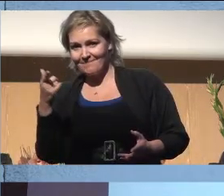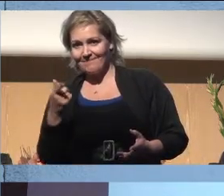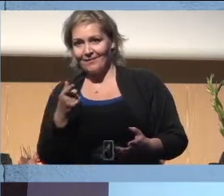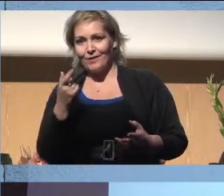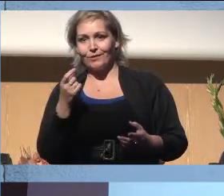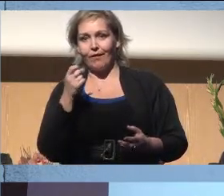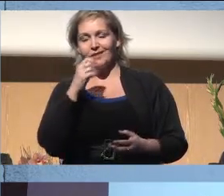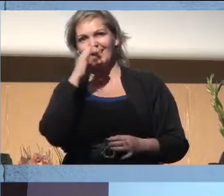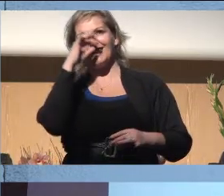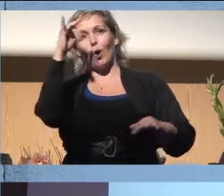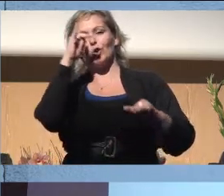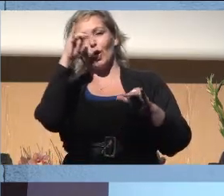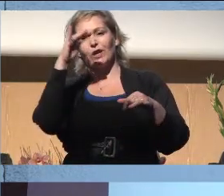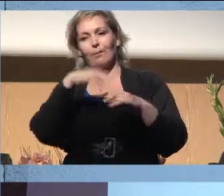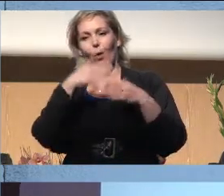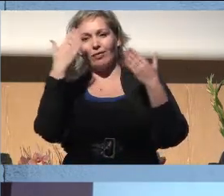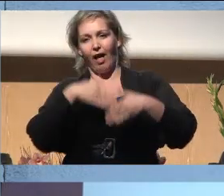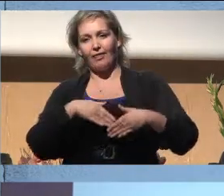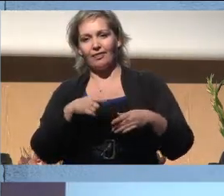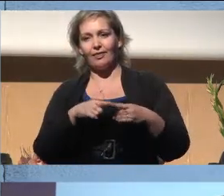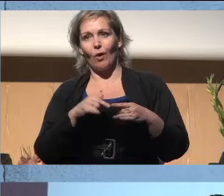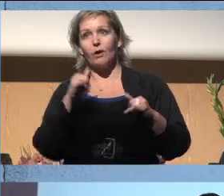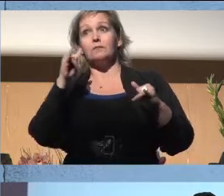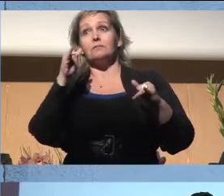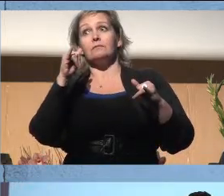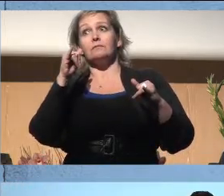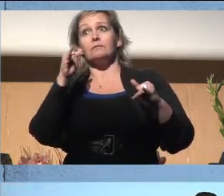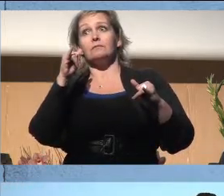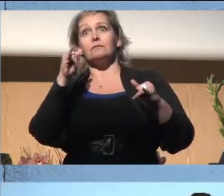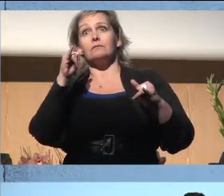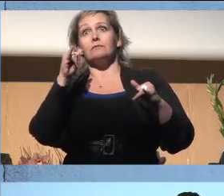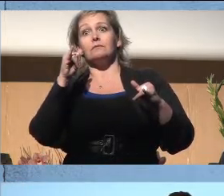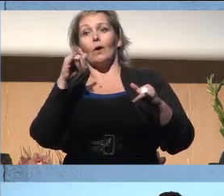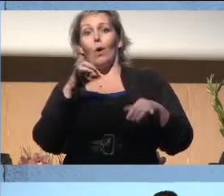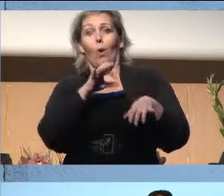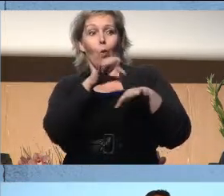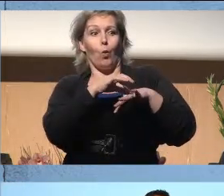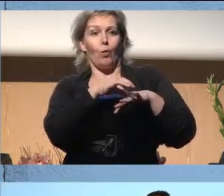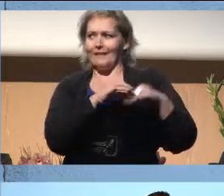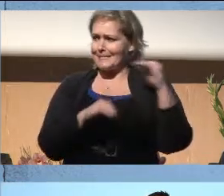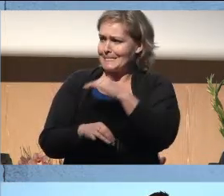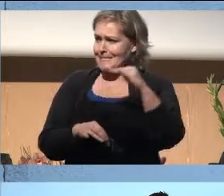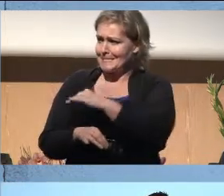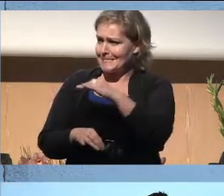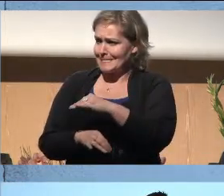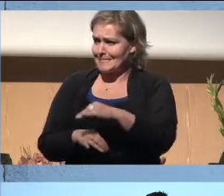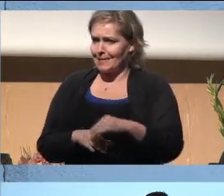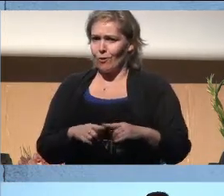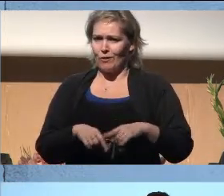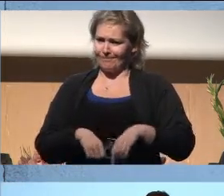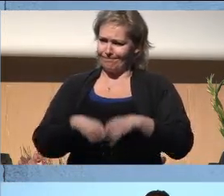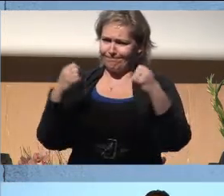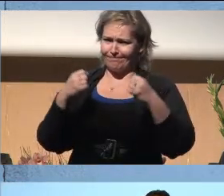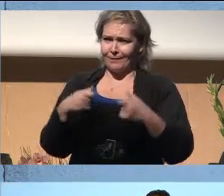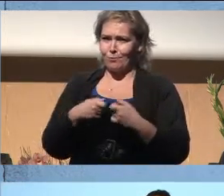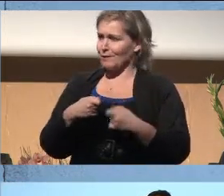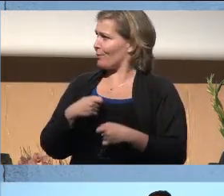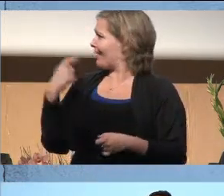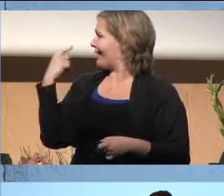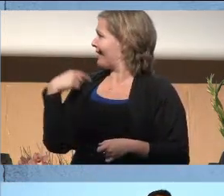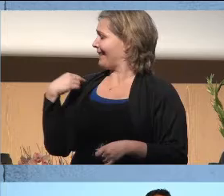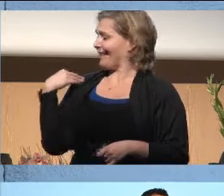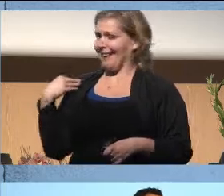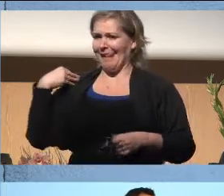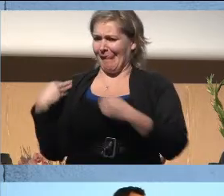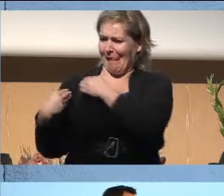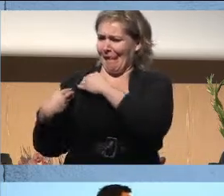på natten och sen så upphör man att snarka, och då får ju hustrun väcka en, och så får hustrun missprydande muskulatur här i triceps,